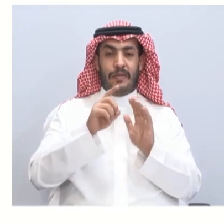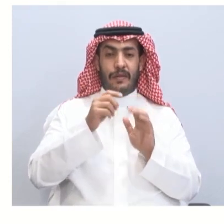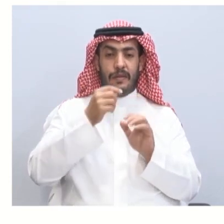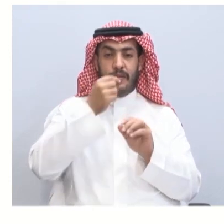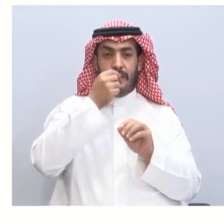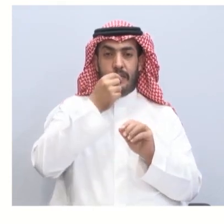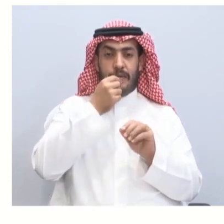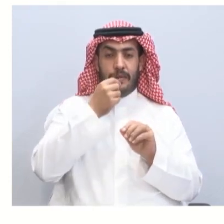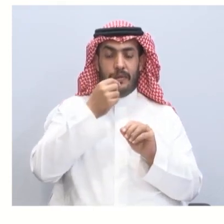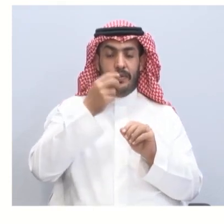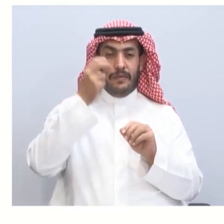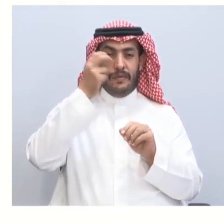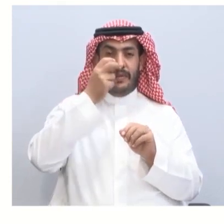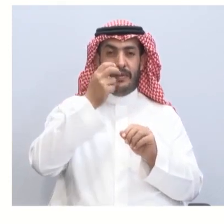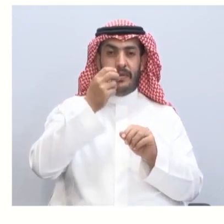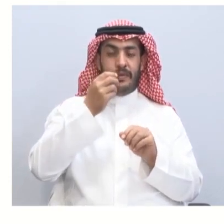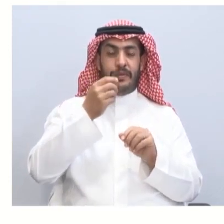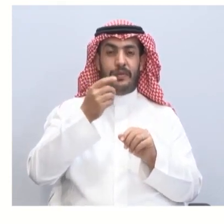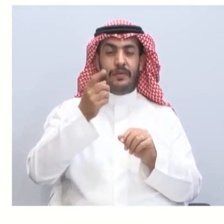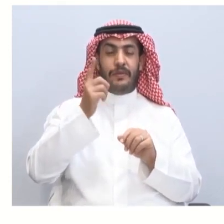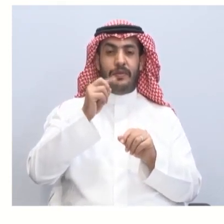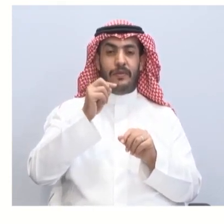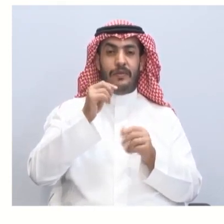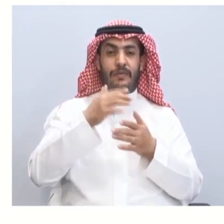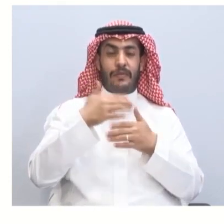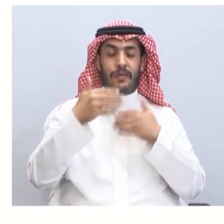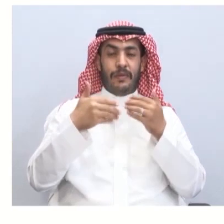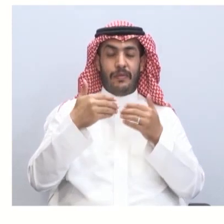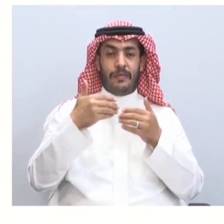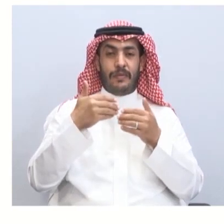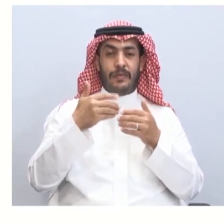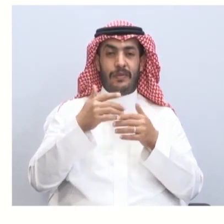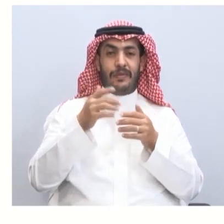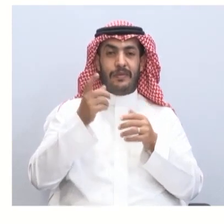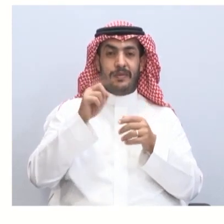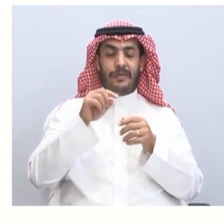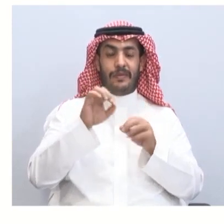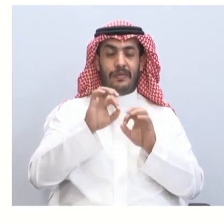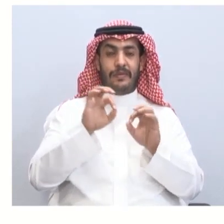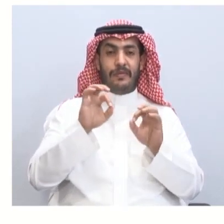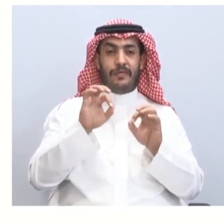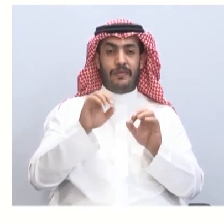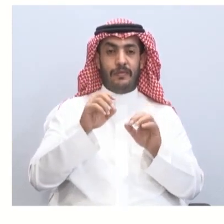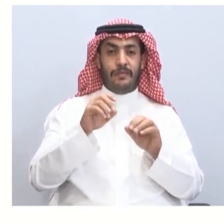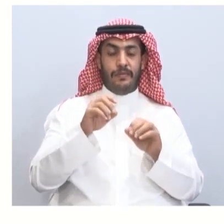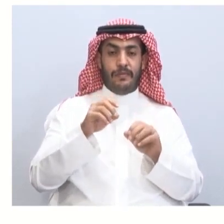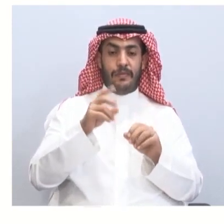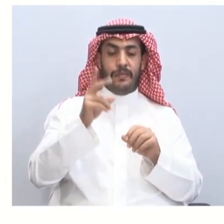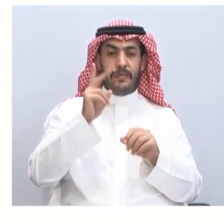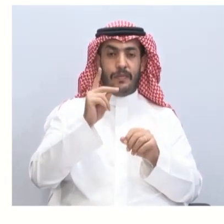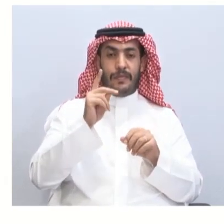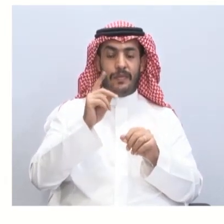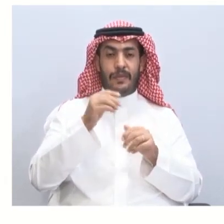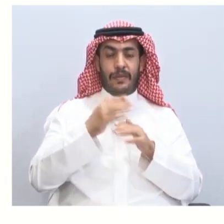بن فيصل بن تركي في محاولاته لاستعاده الاستقرار فيها